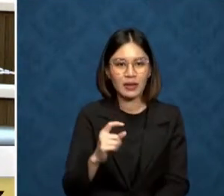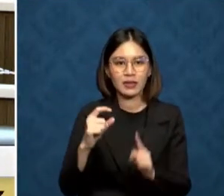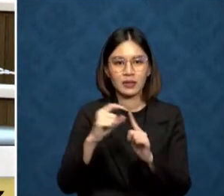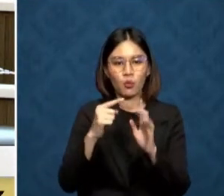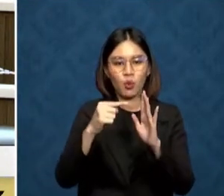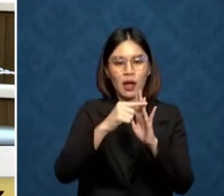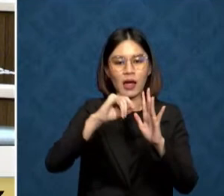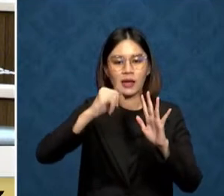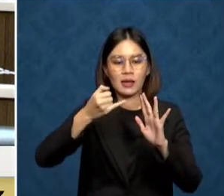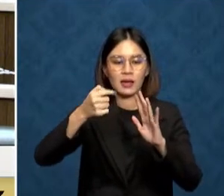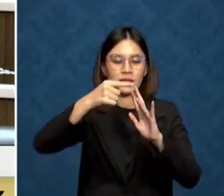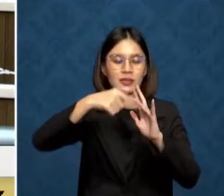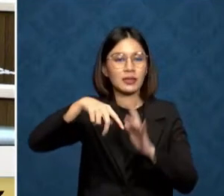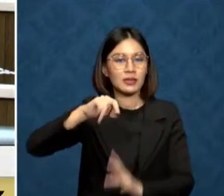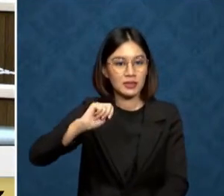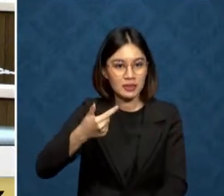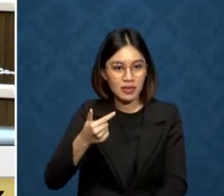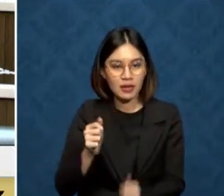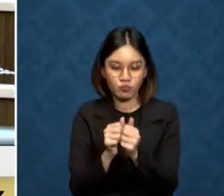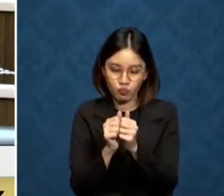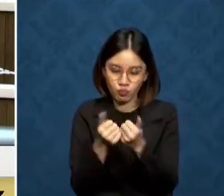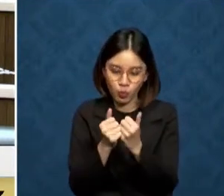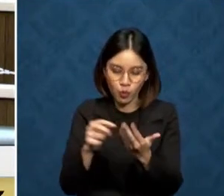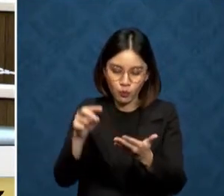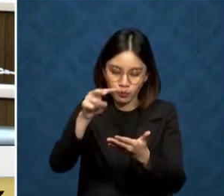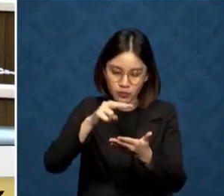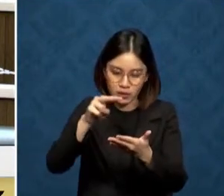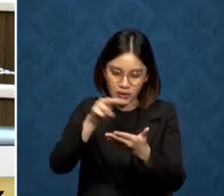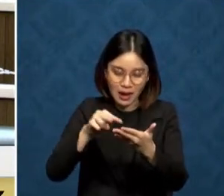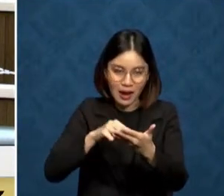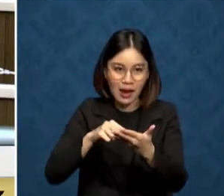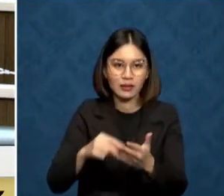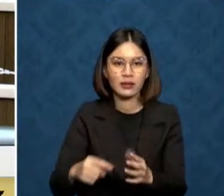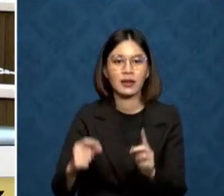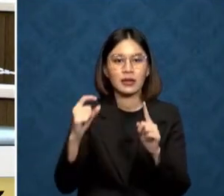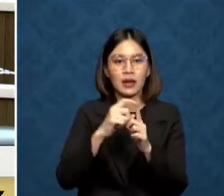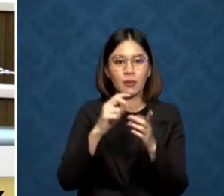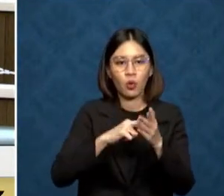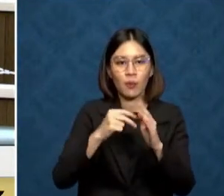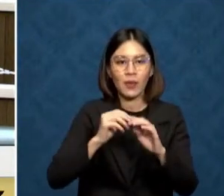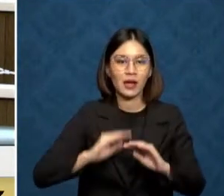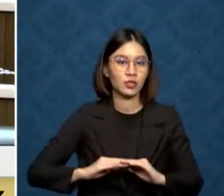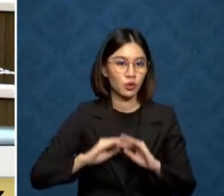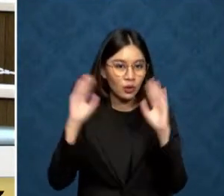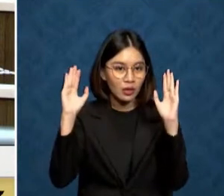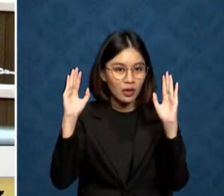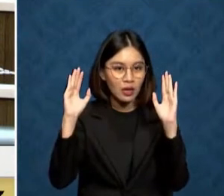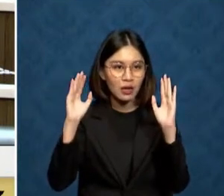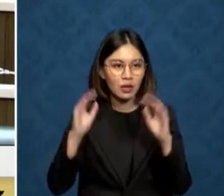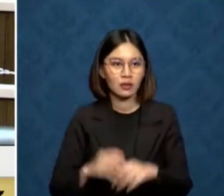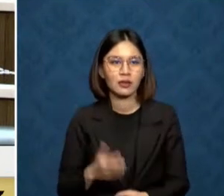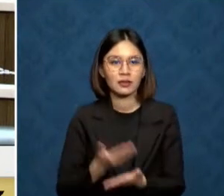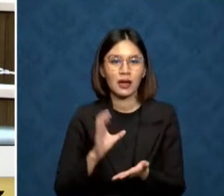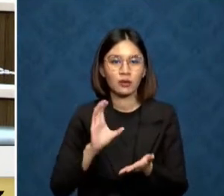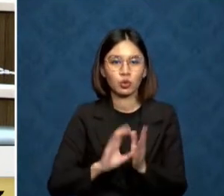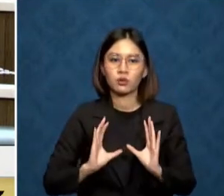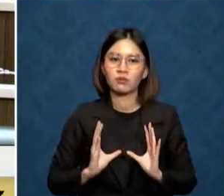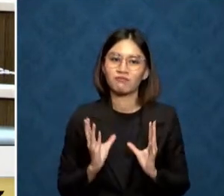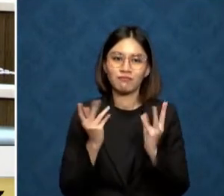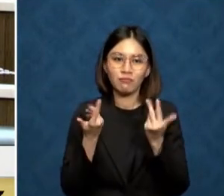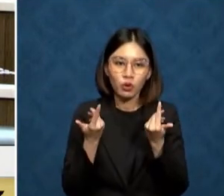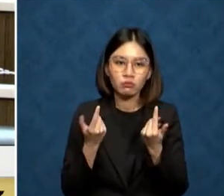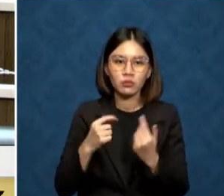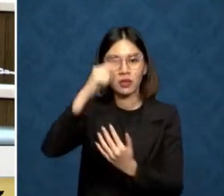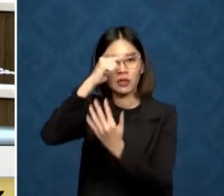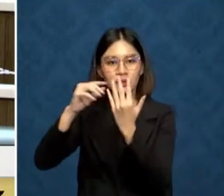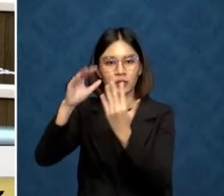้งในพtx supplies συν ksi R. constraint สถานเจ้งหมายถงการเลิกกจการแบบ หมดทุน ประ